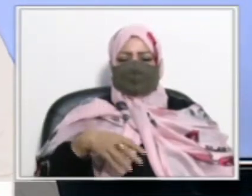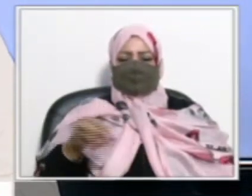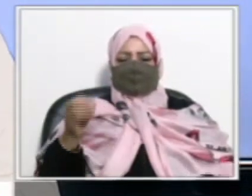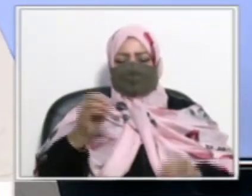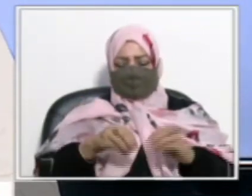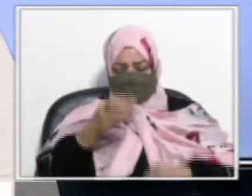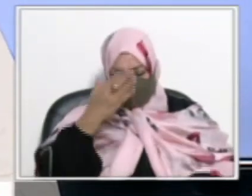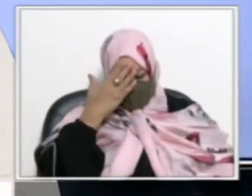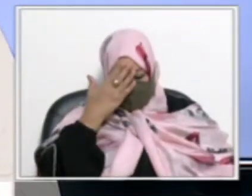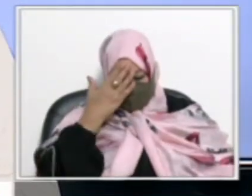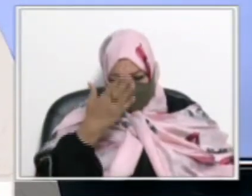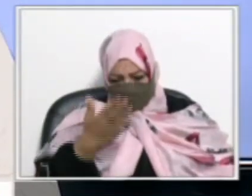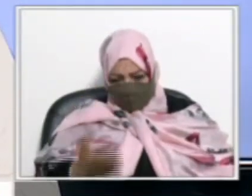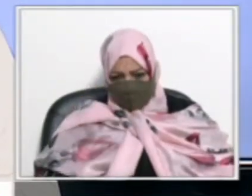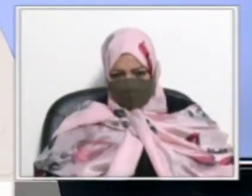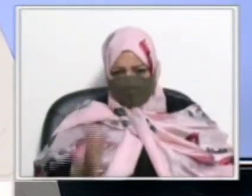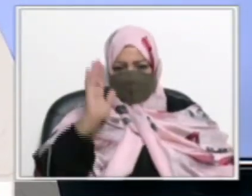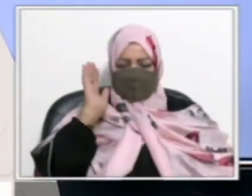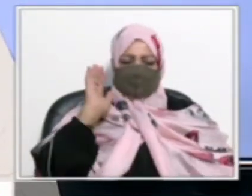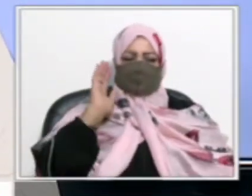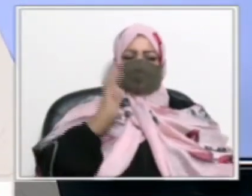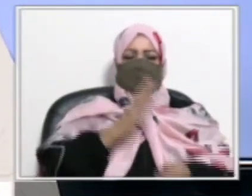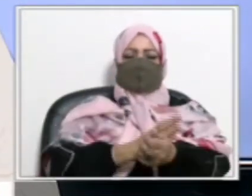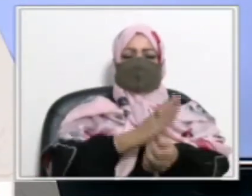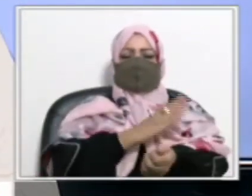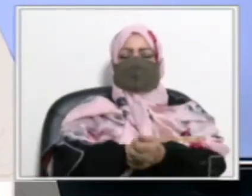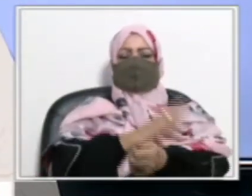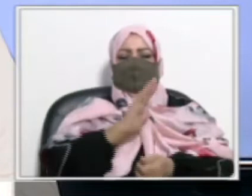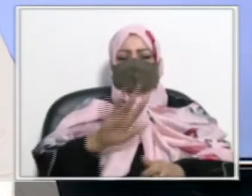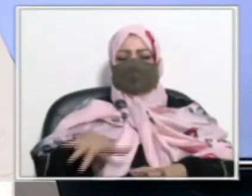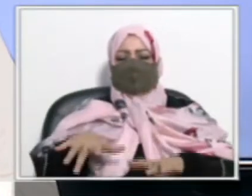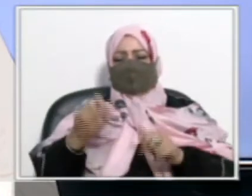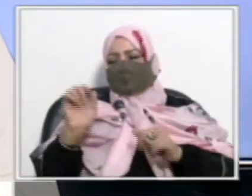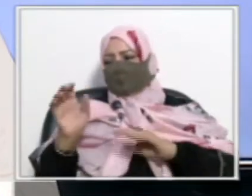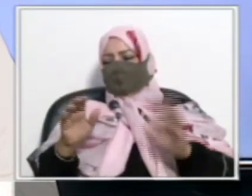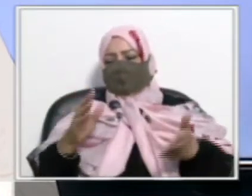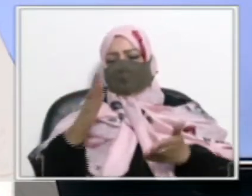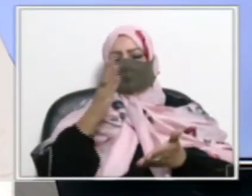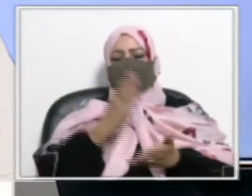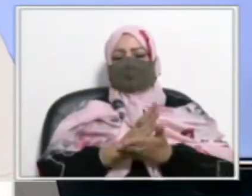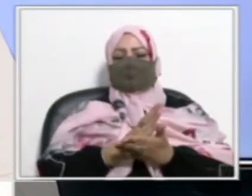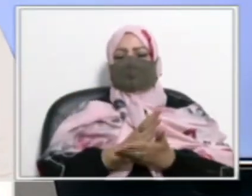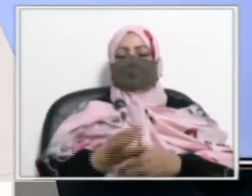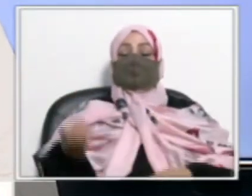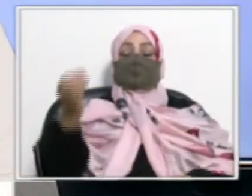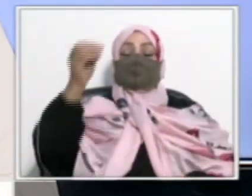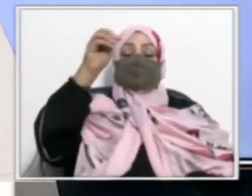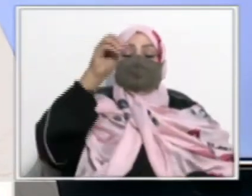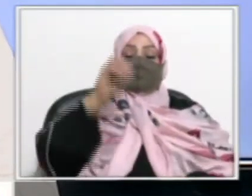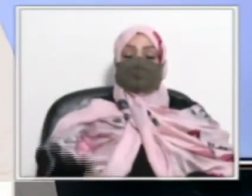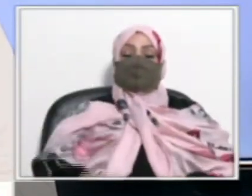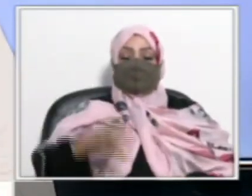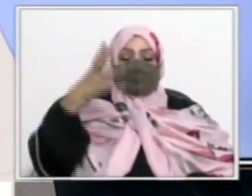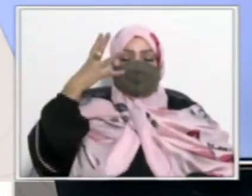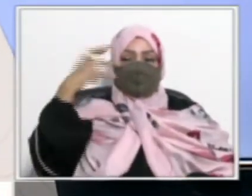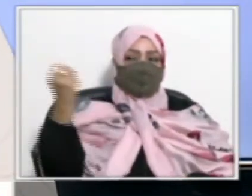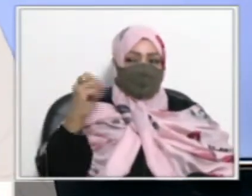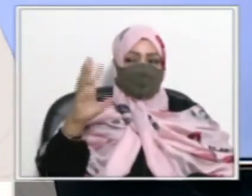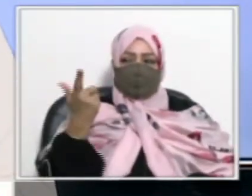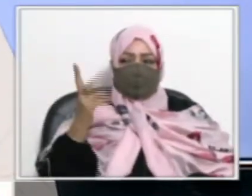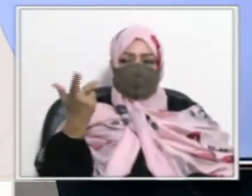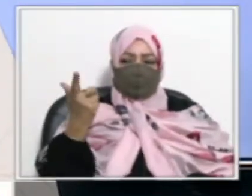بالمنسي أو بالمتروك أو بالناقص إن كان فريضة أو ركنا من أركان الصلاة، فلا بد أن تأتي به ثم